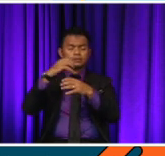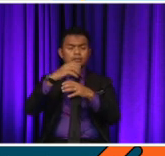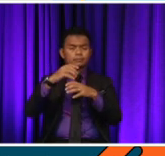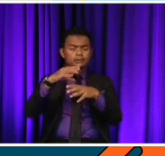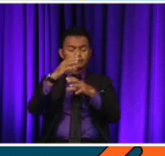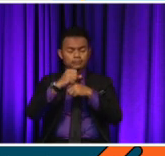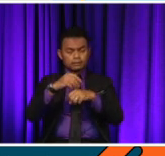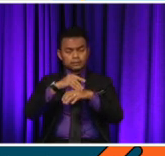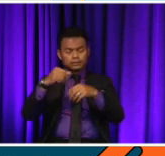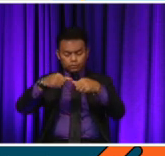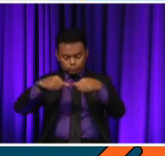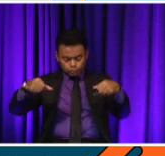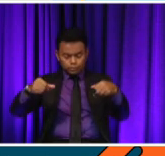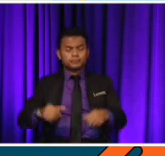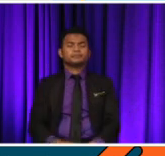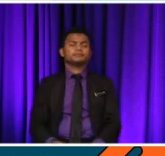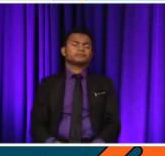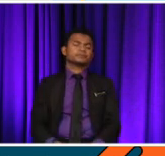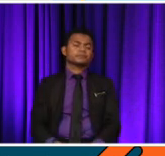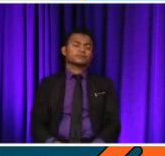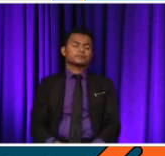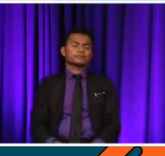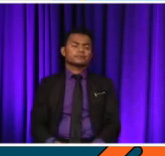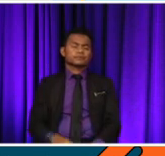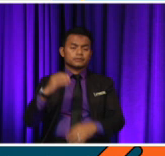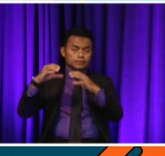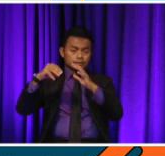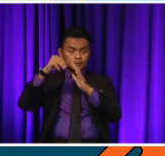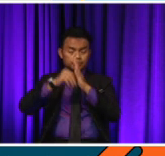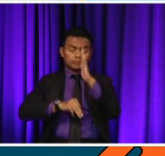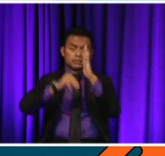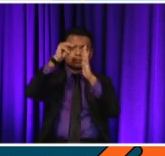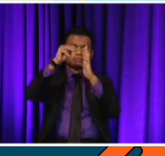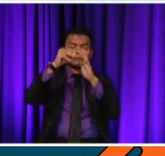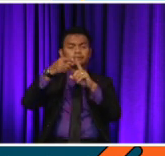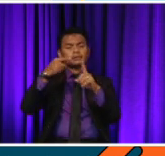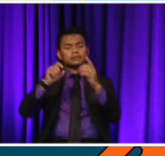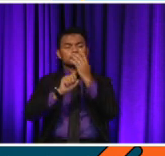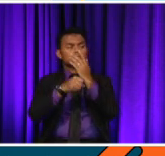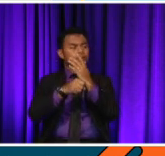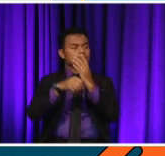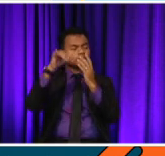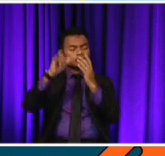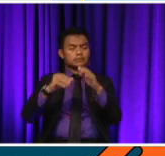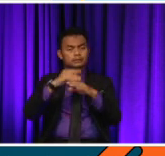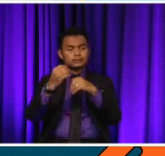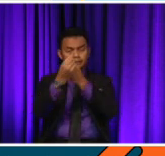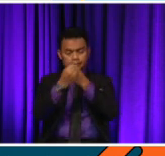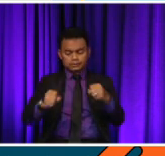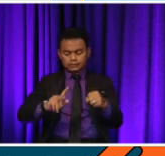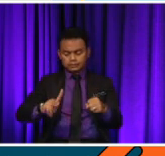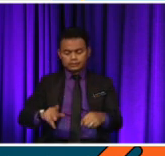output pengeluaran secara maksimum dari sumber input yang di studio kan Nah itu